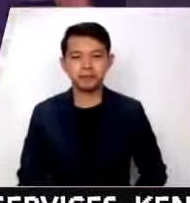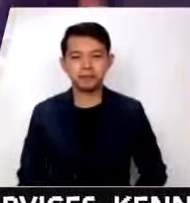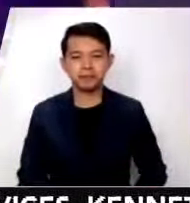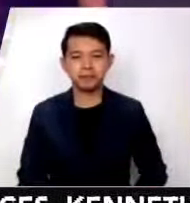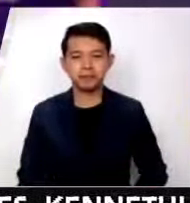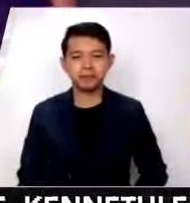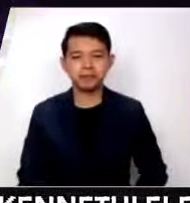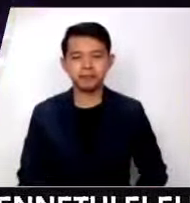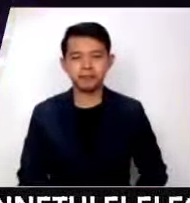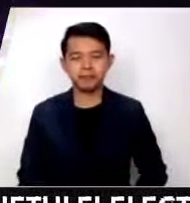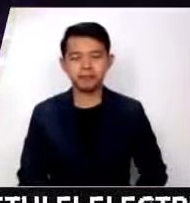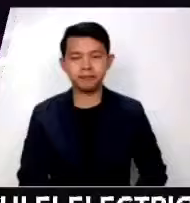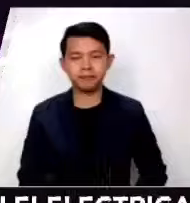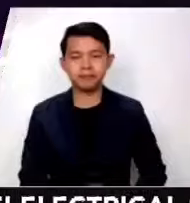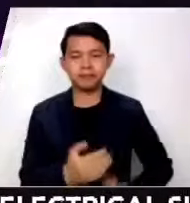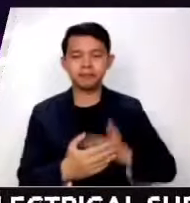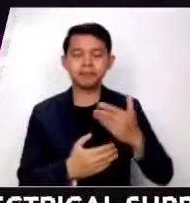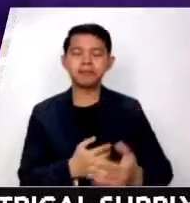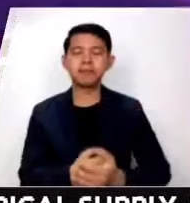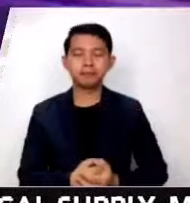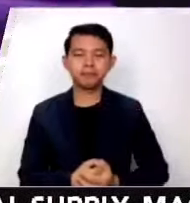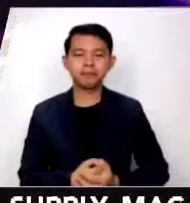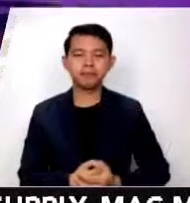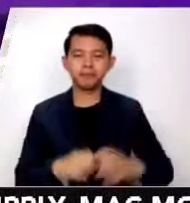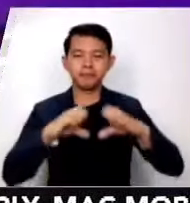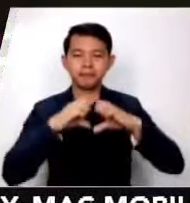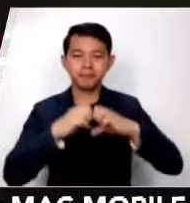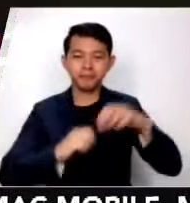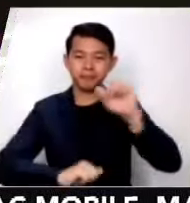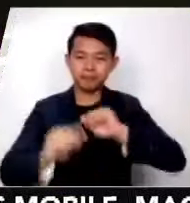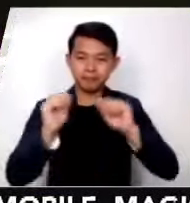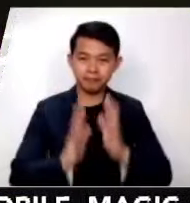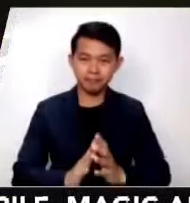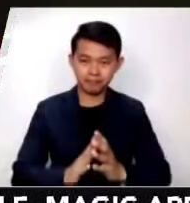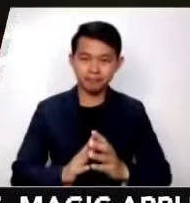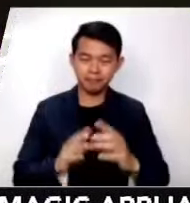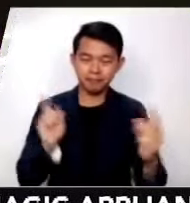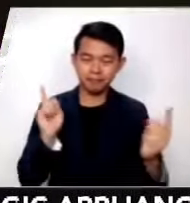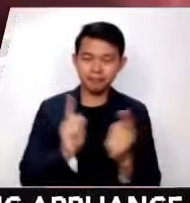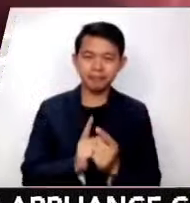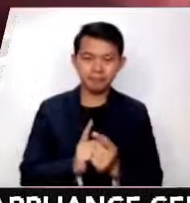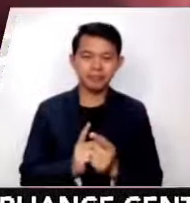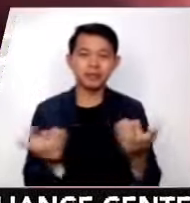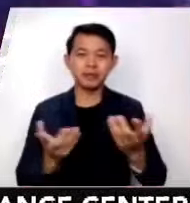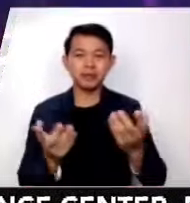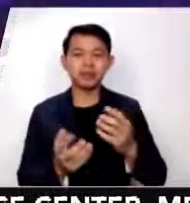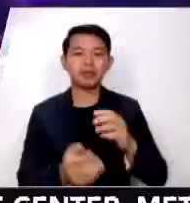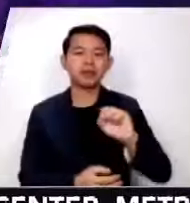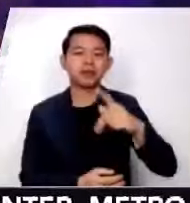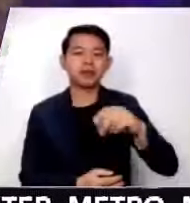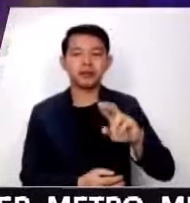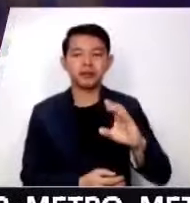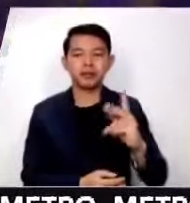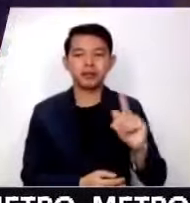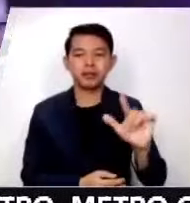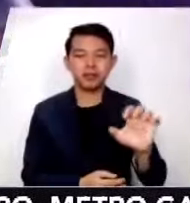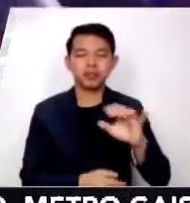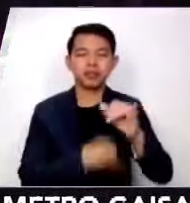Kapuso Stars, mainit na sinalubong sa Sparkle International Tour sa Anaheim at